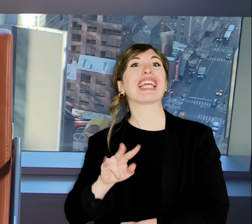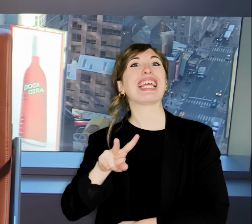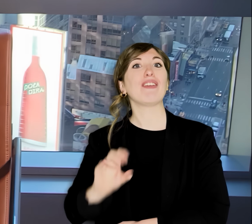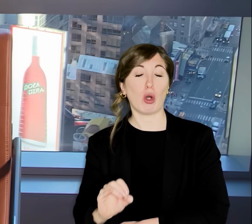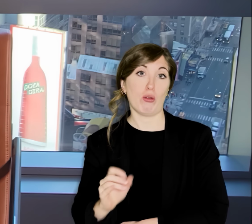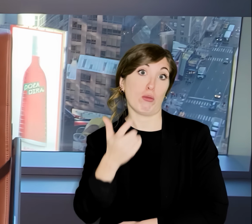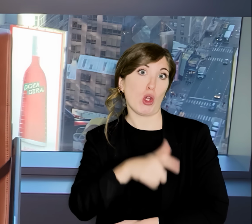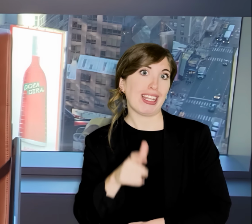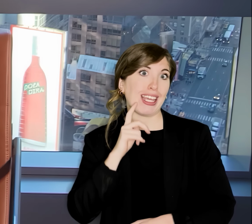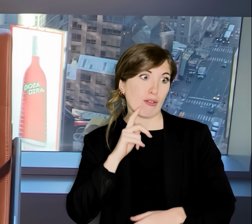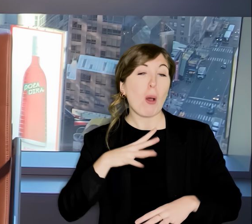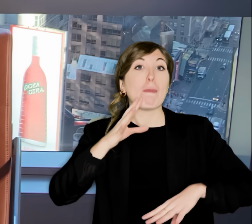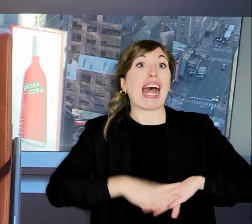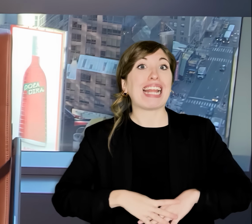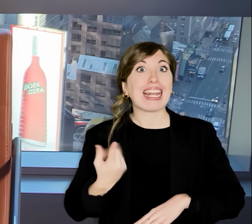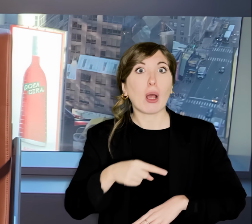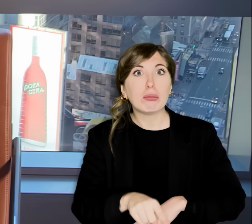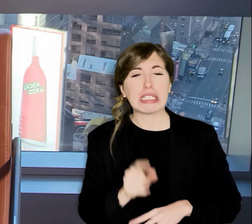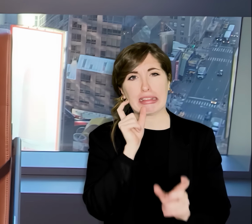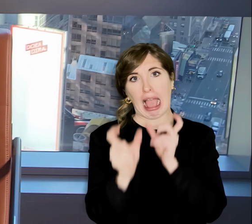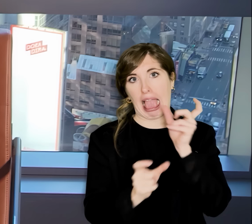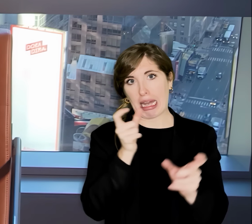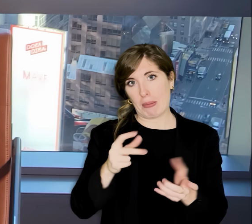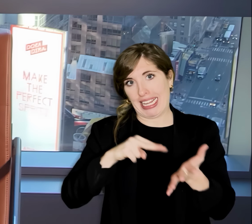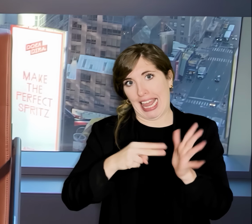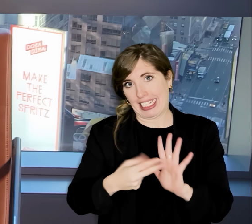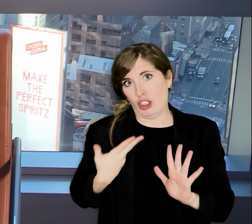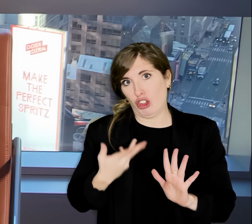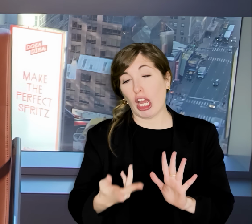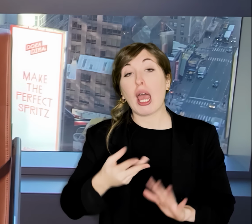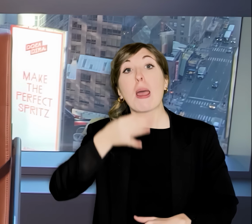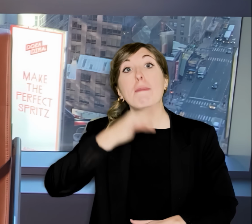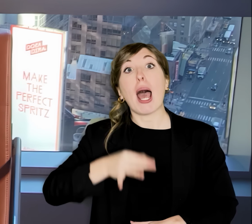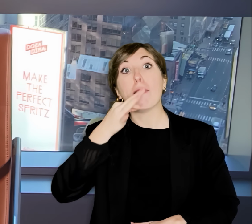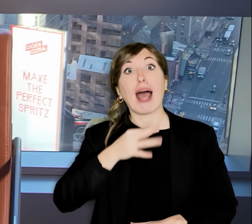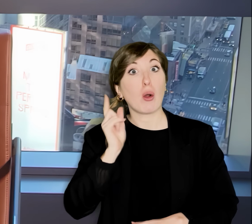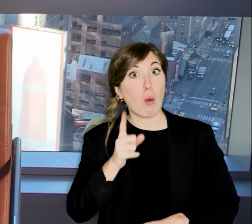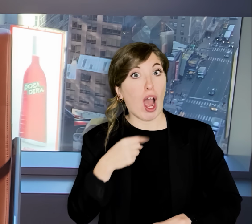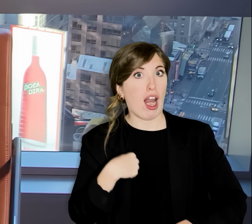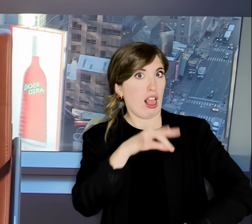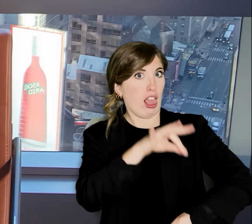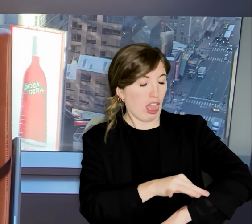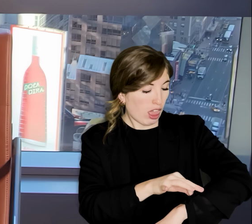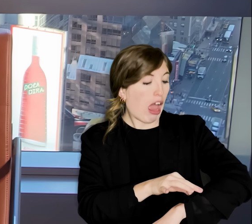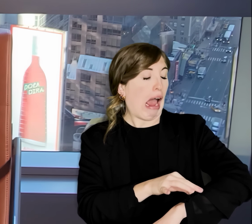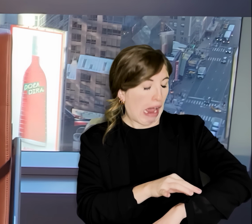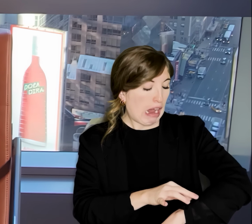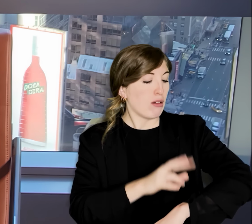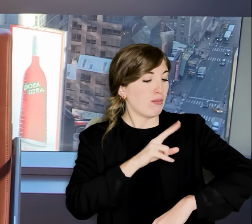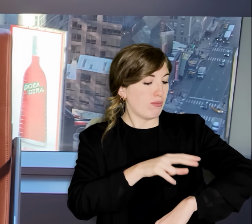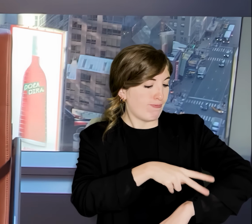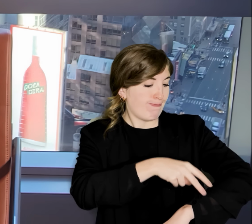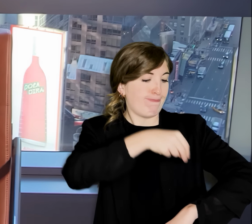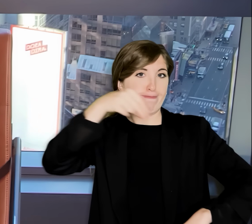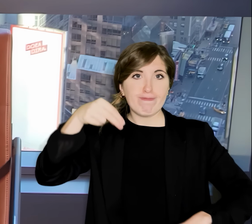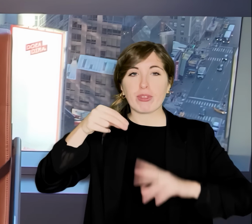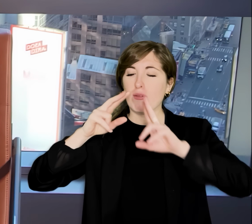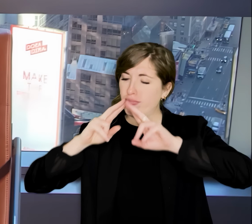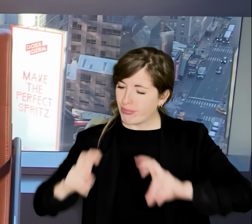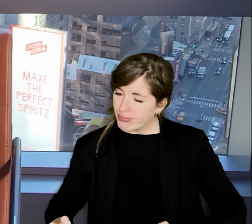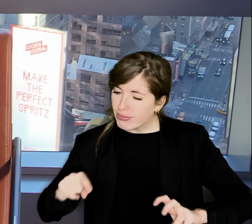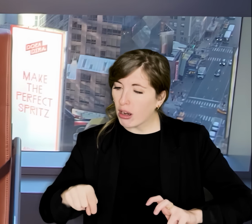spesso e volentieri quando poi uno toglie lazione Amanda al per pathology report a farla analizzare e noi